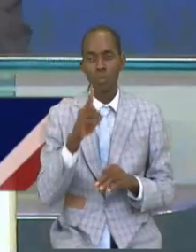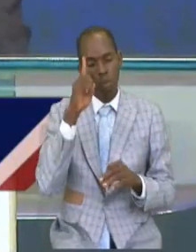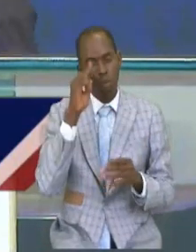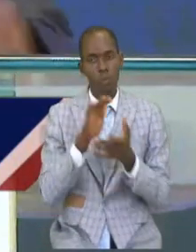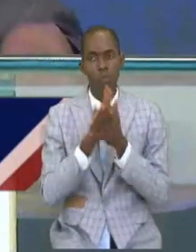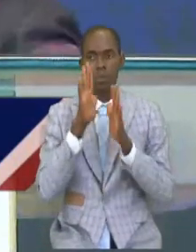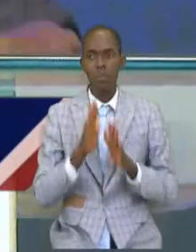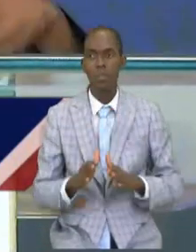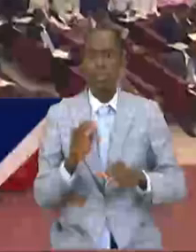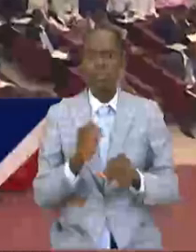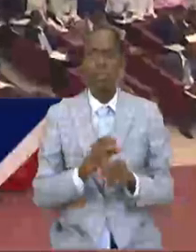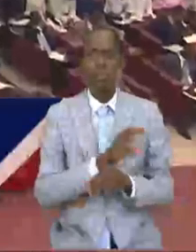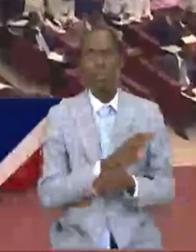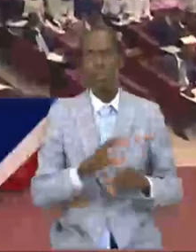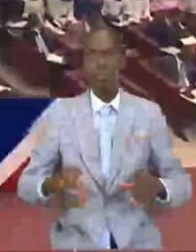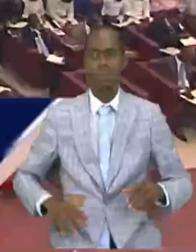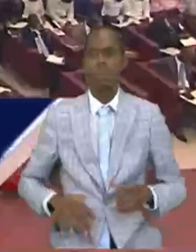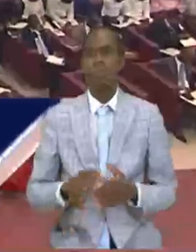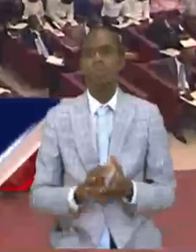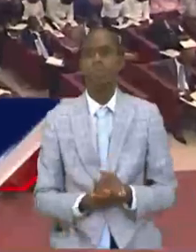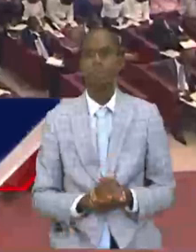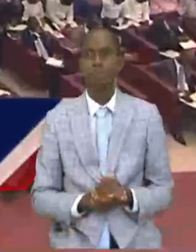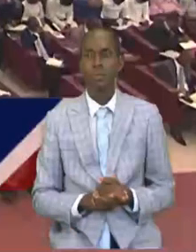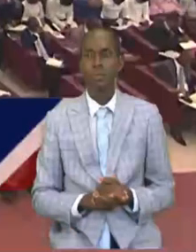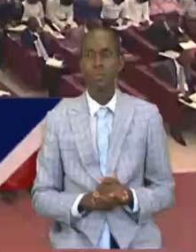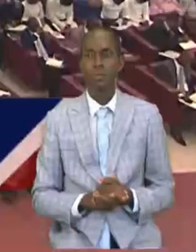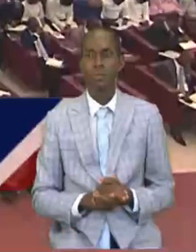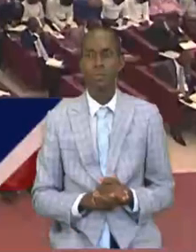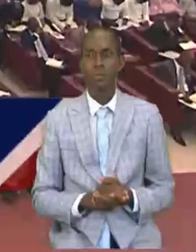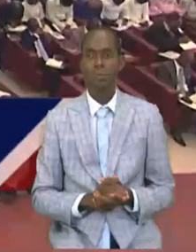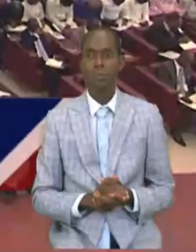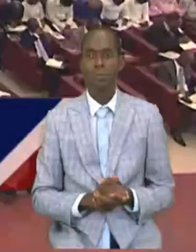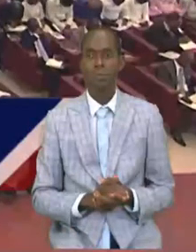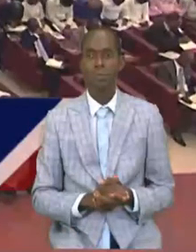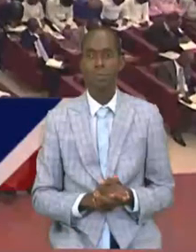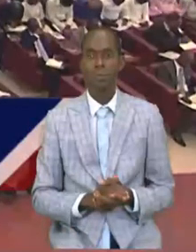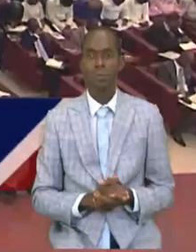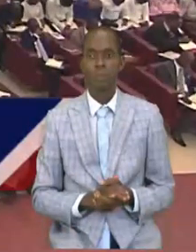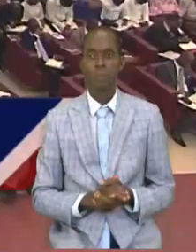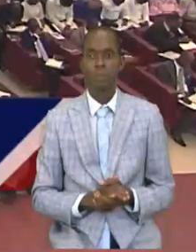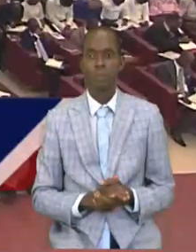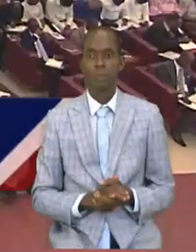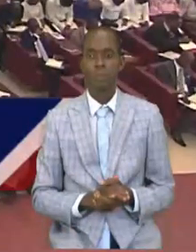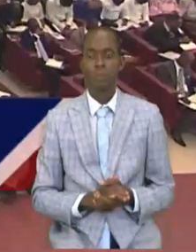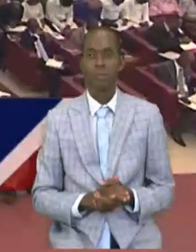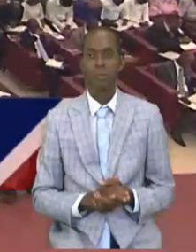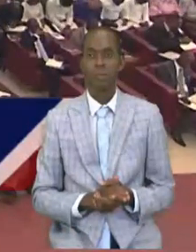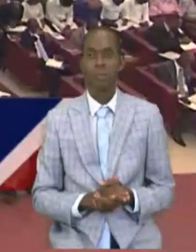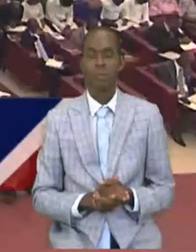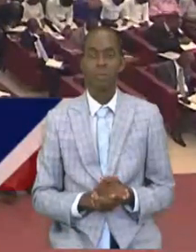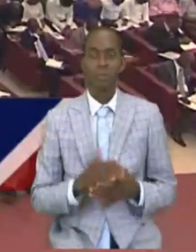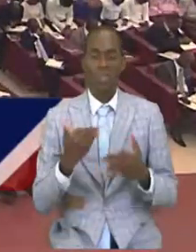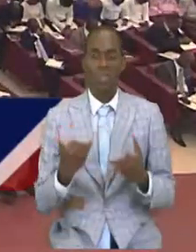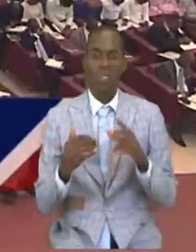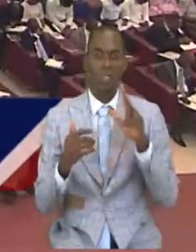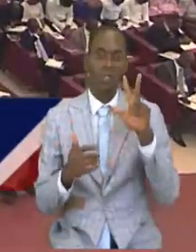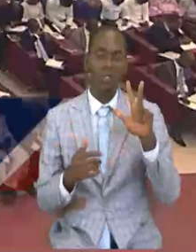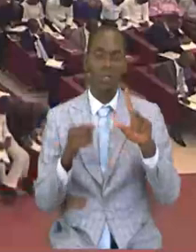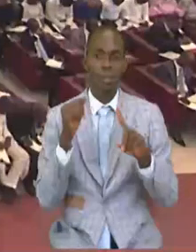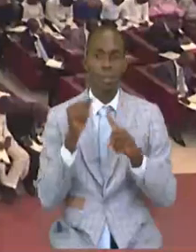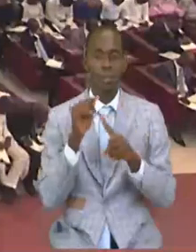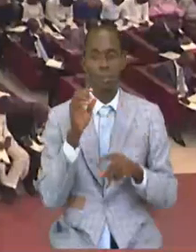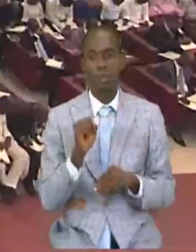vrais croyants en Christ. La liberté déterminée des vrais croyants en Christ. Et le